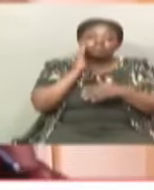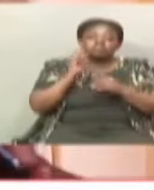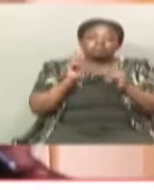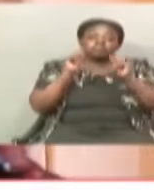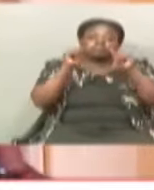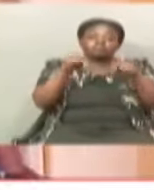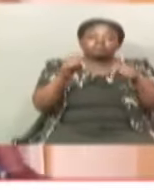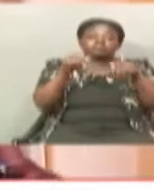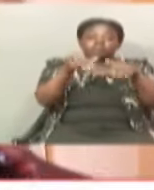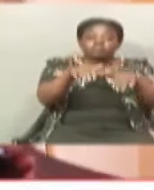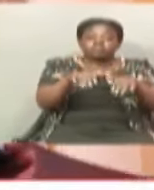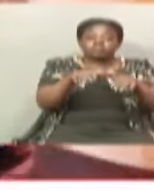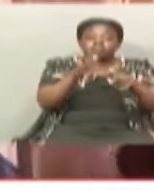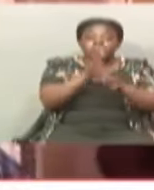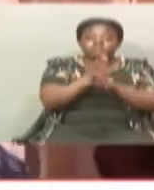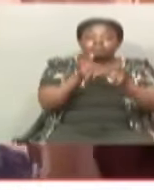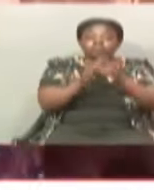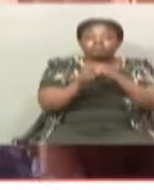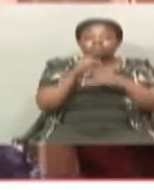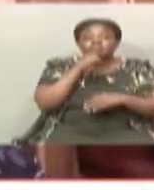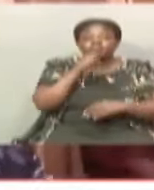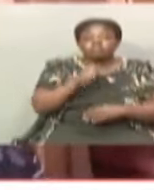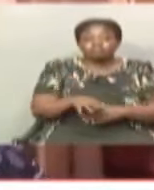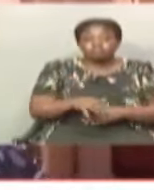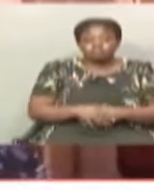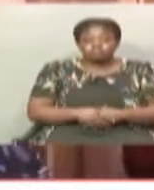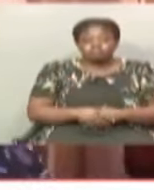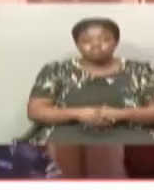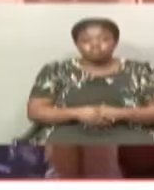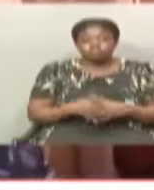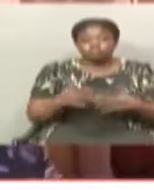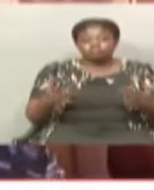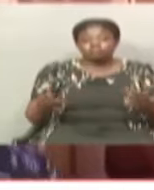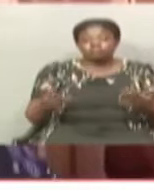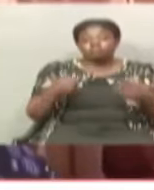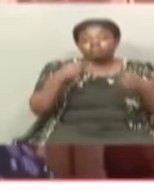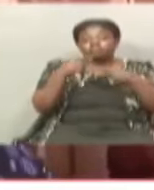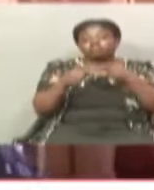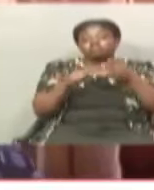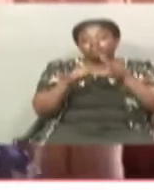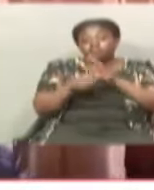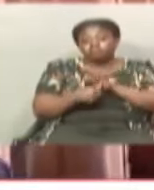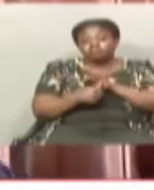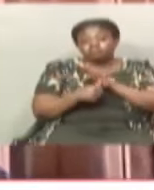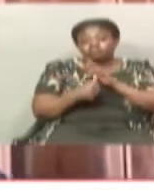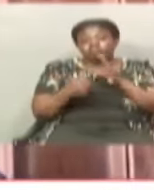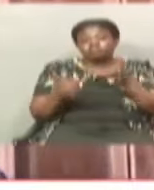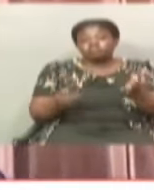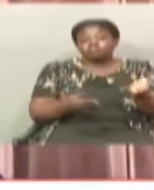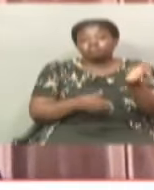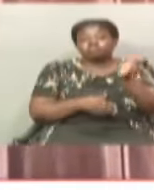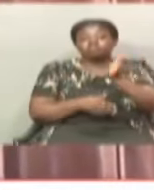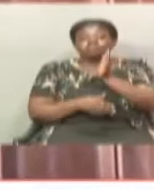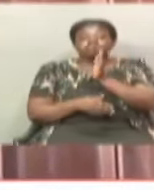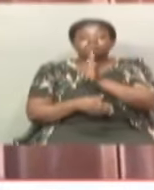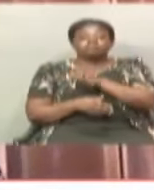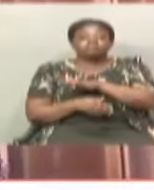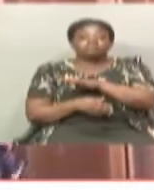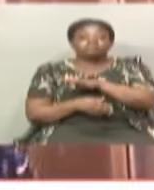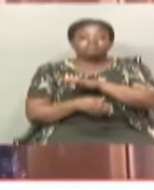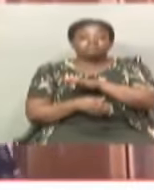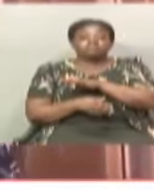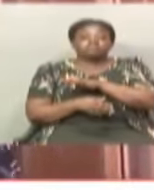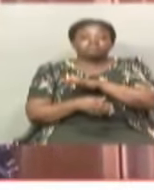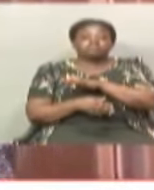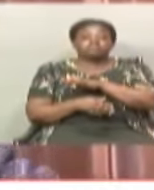okuziika okuzimba kitaawe. Abaganda nga bagenda batambuza ensonga zaabwe ez'olumbe badangayo